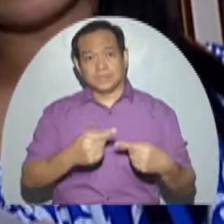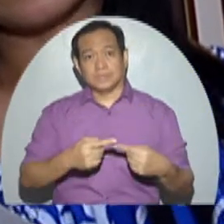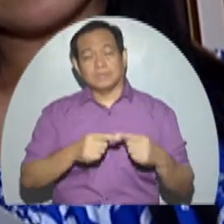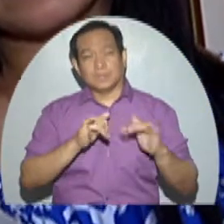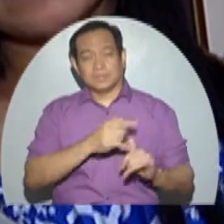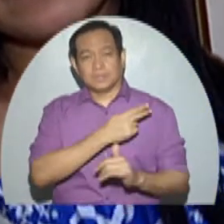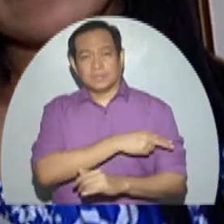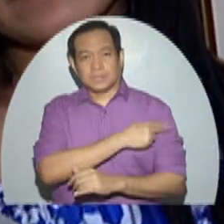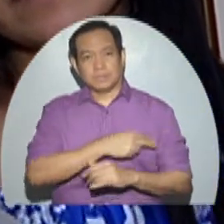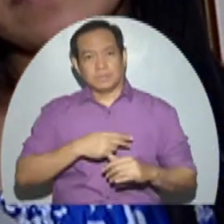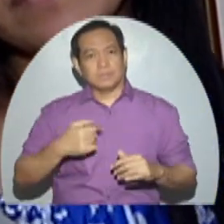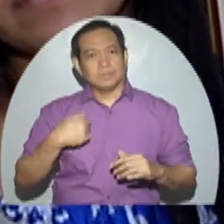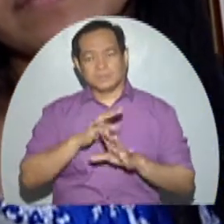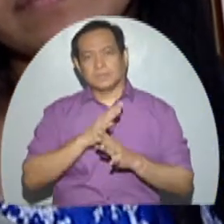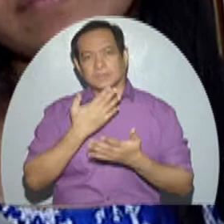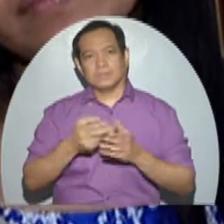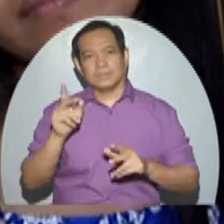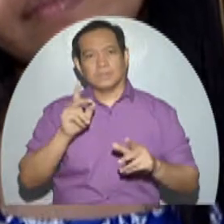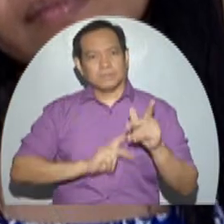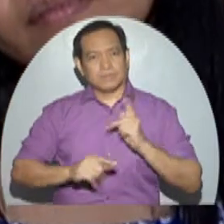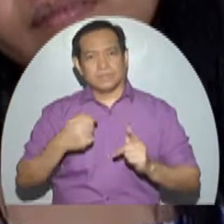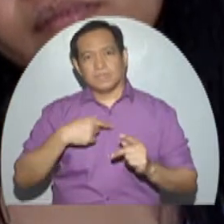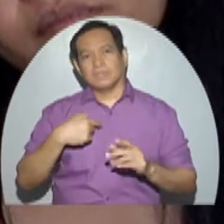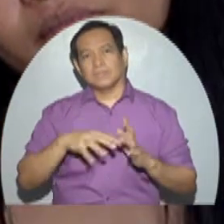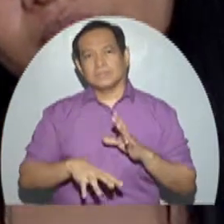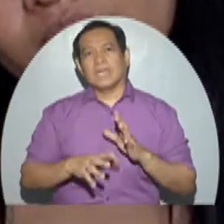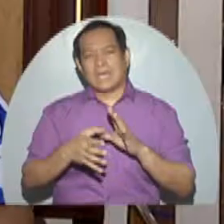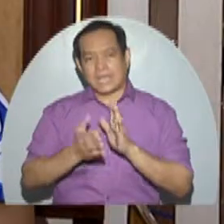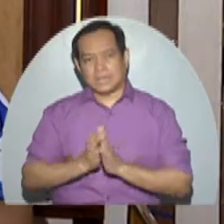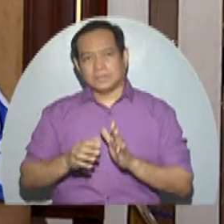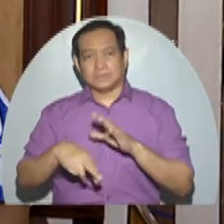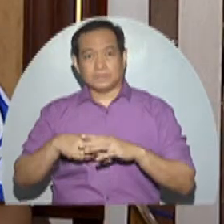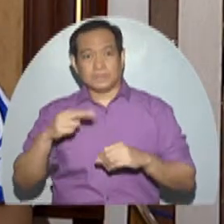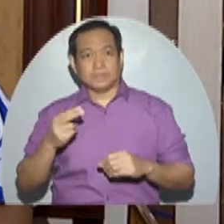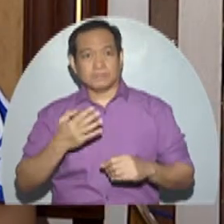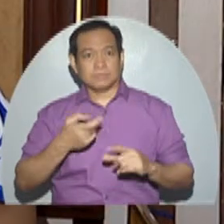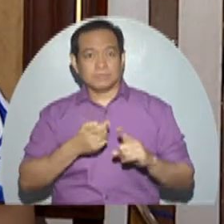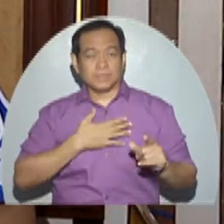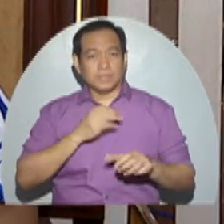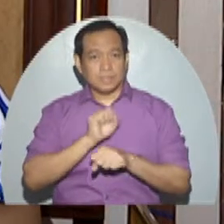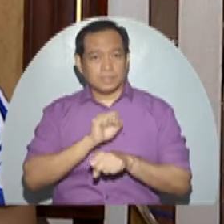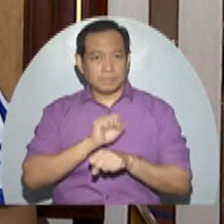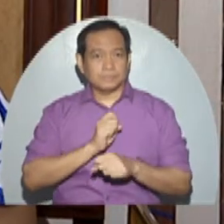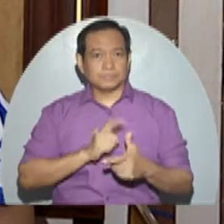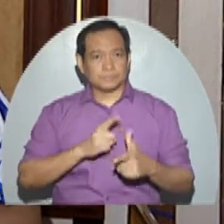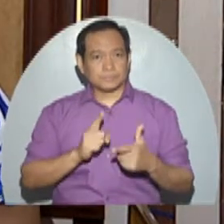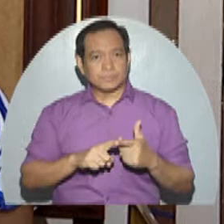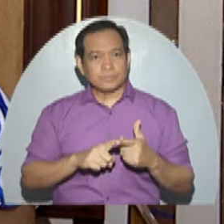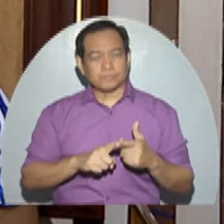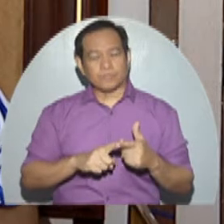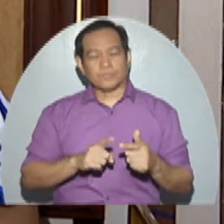siya. So hindi na po naging maganda yung performance ko. Pinag-resign po ako sa trabaho ko. So ngayon po, yung sa ko po kanoko ay